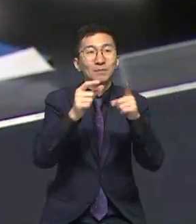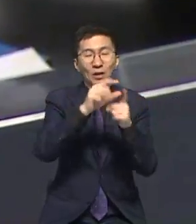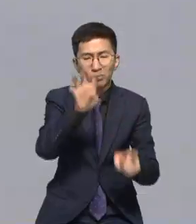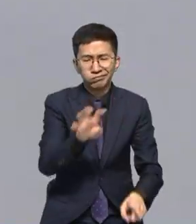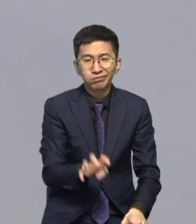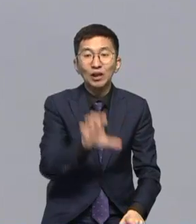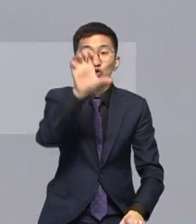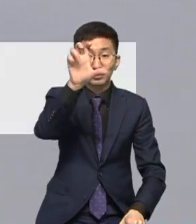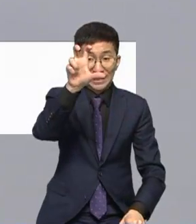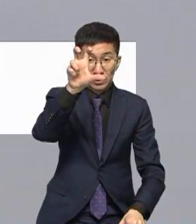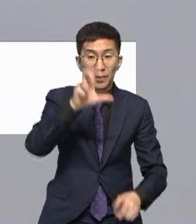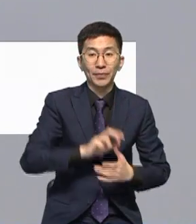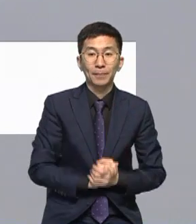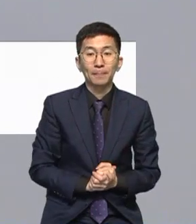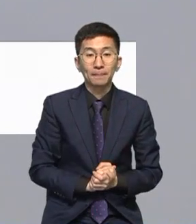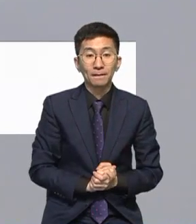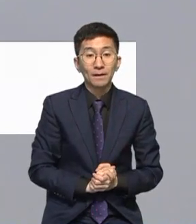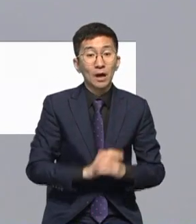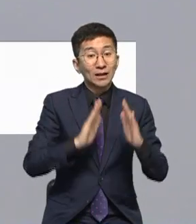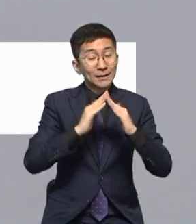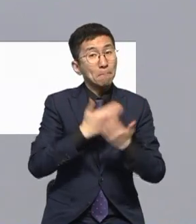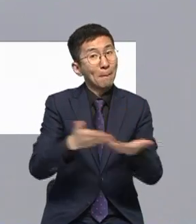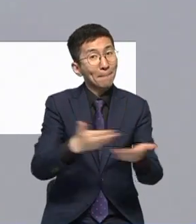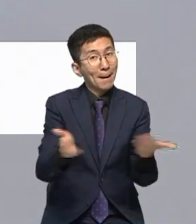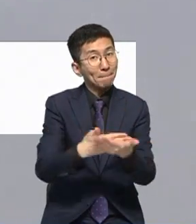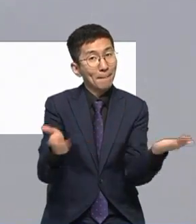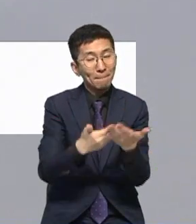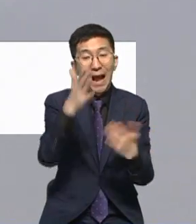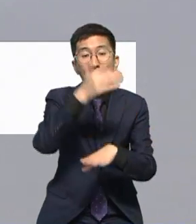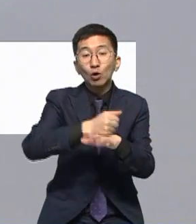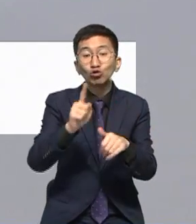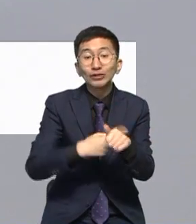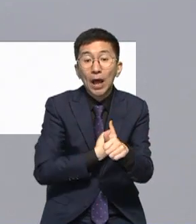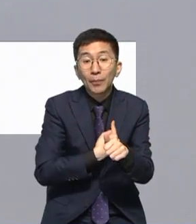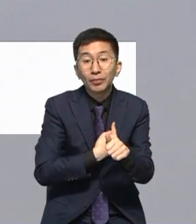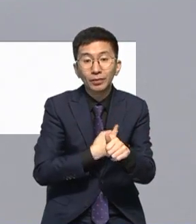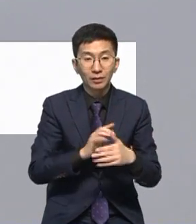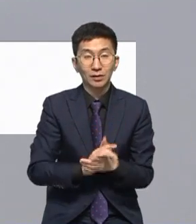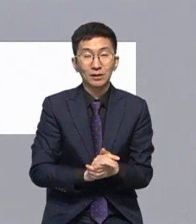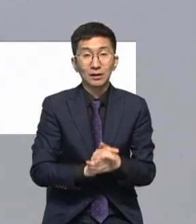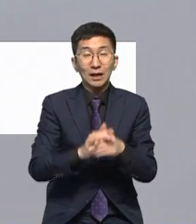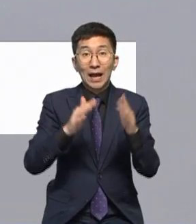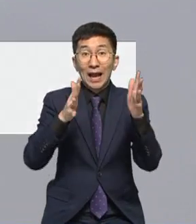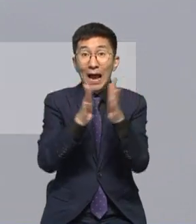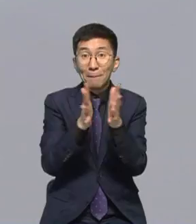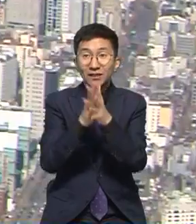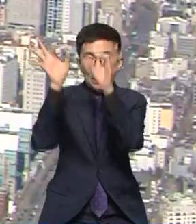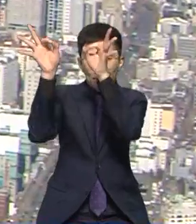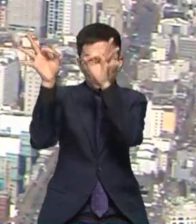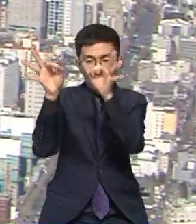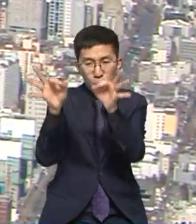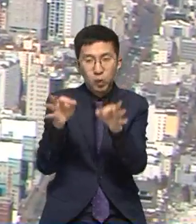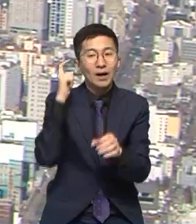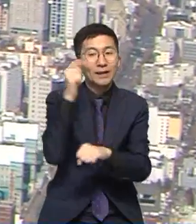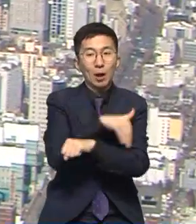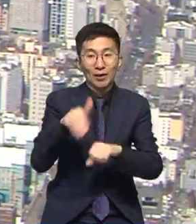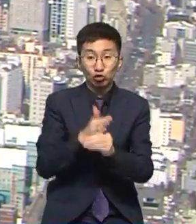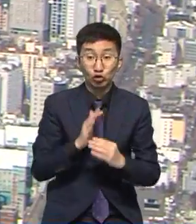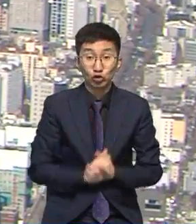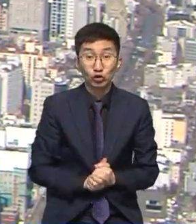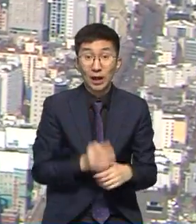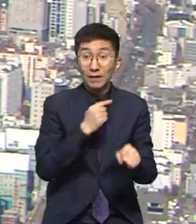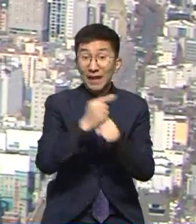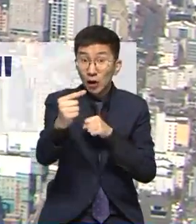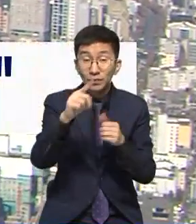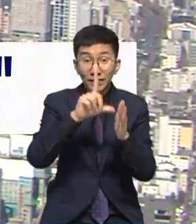등장했습니다. 압도적인 공급을 가시화하여 중장기 시장 안정 기반을 구축하겠습니다. 당장 내년에